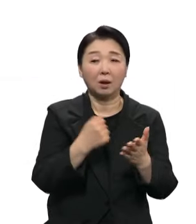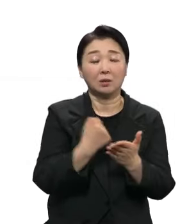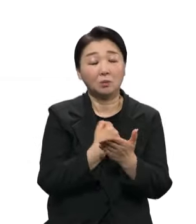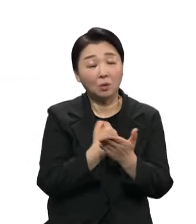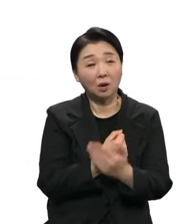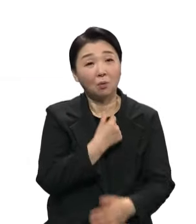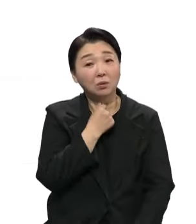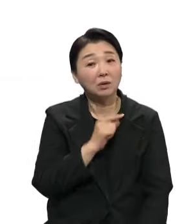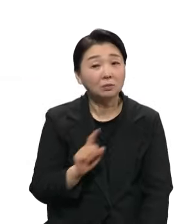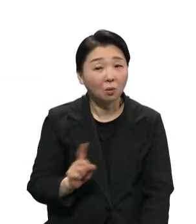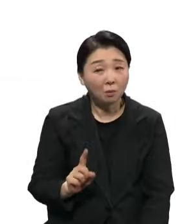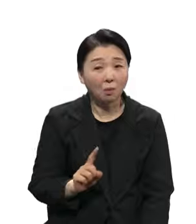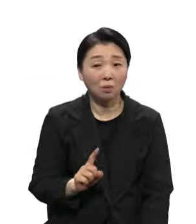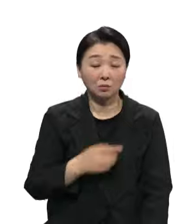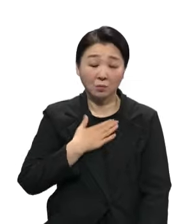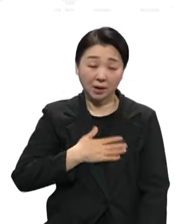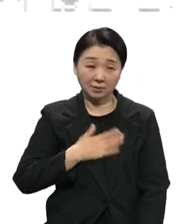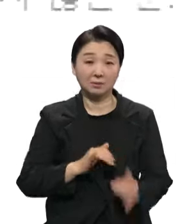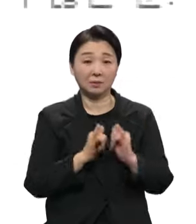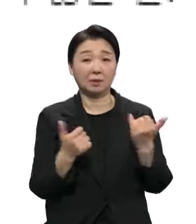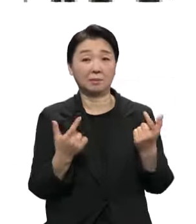거나